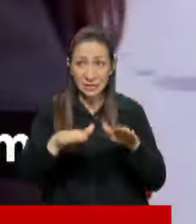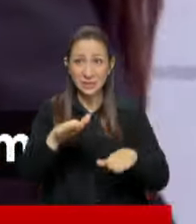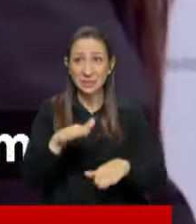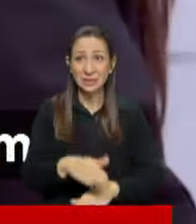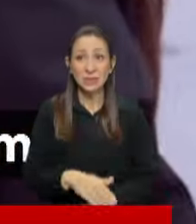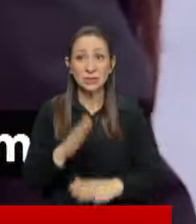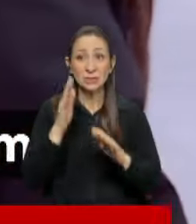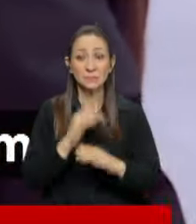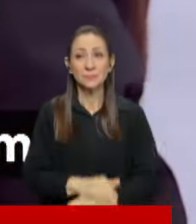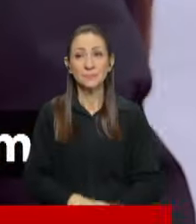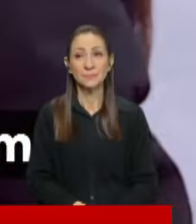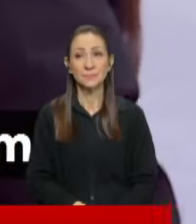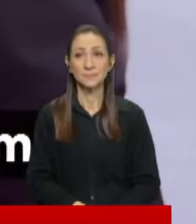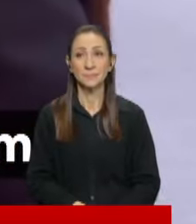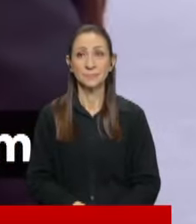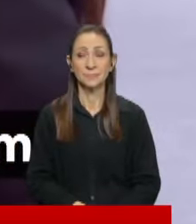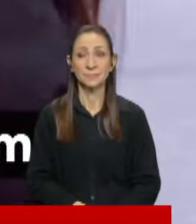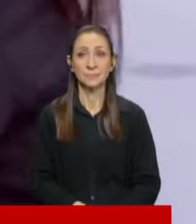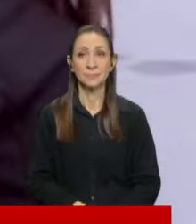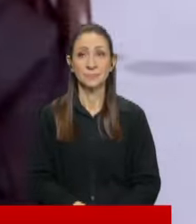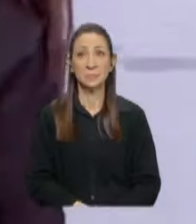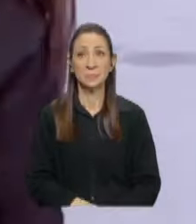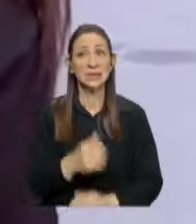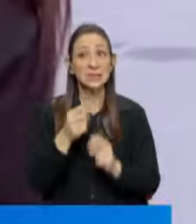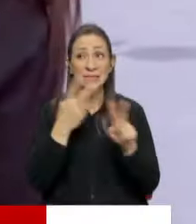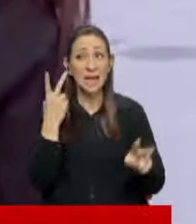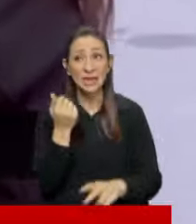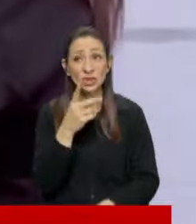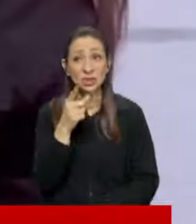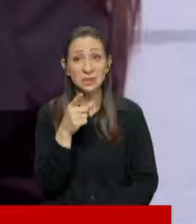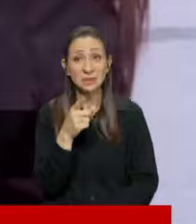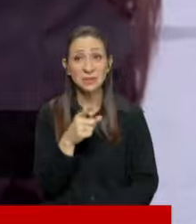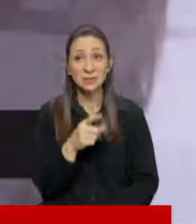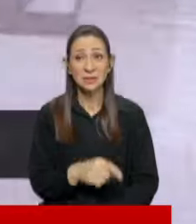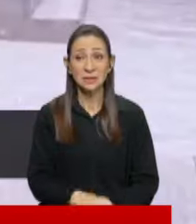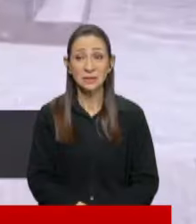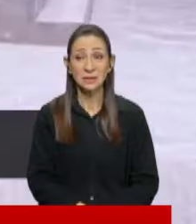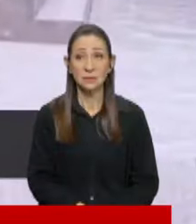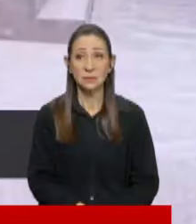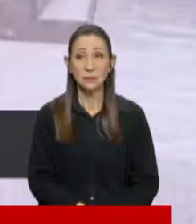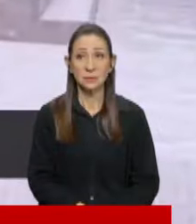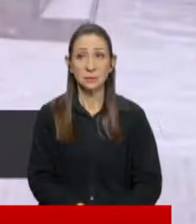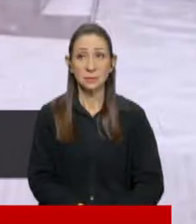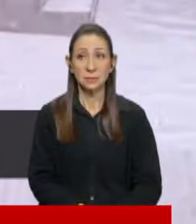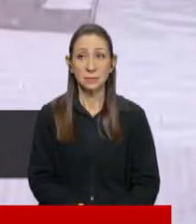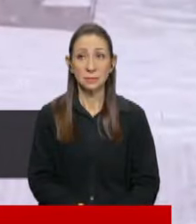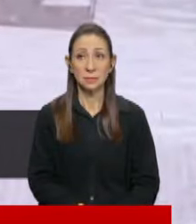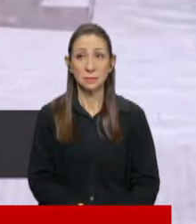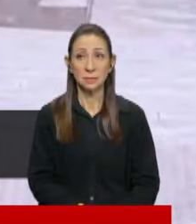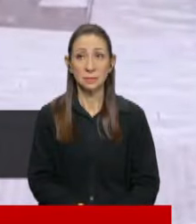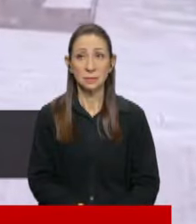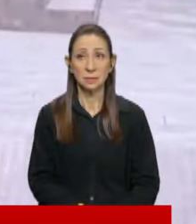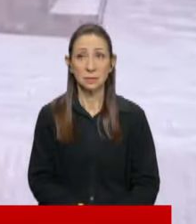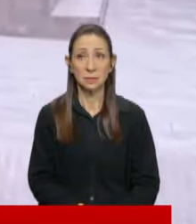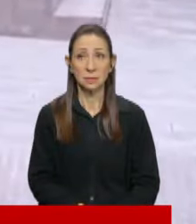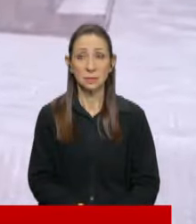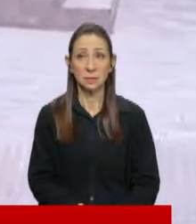Camiye girdim de namaz kıldım. Sıramı bekleyin. Kaçıncı sıradasınız? Ben ikinciydim. Saat 4.30'da geldi. Yani saat